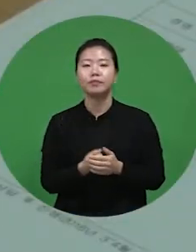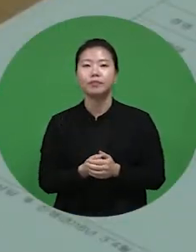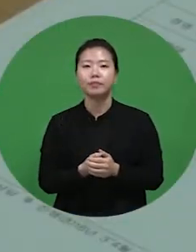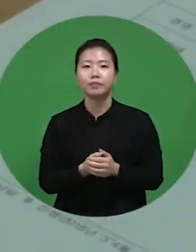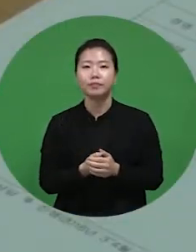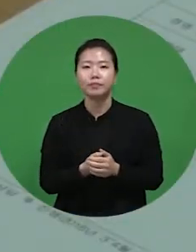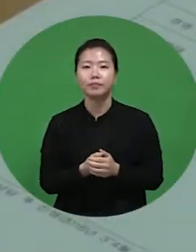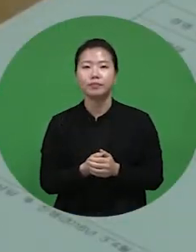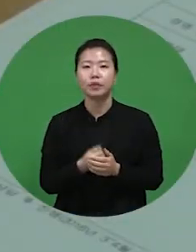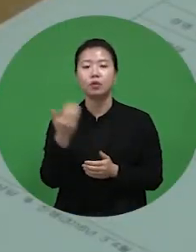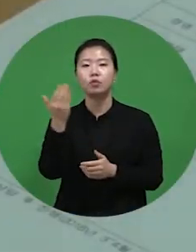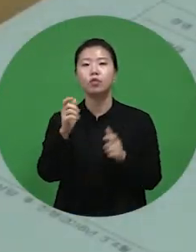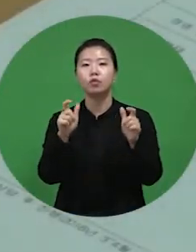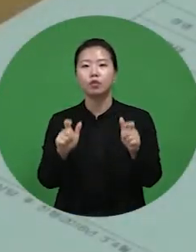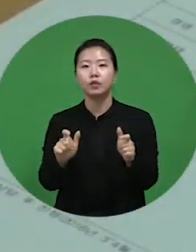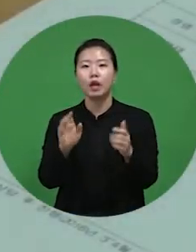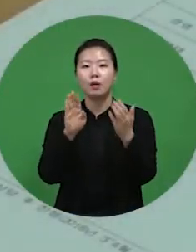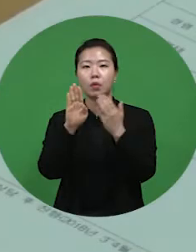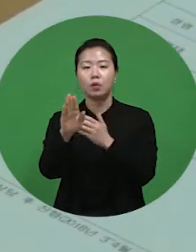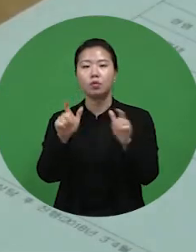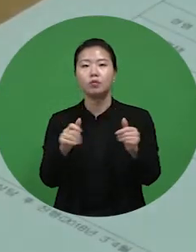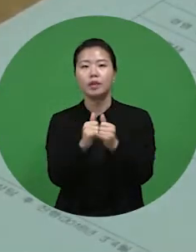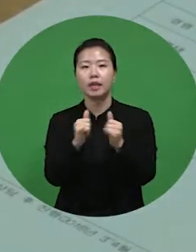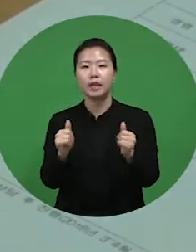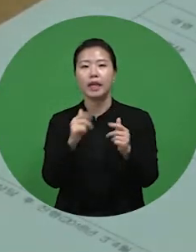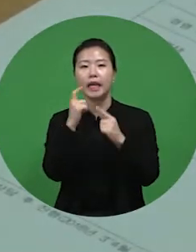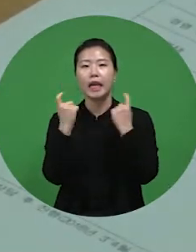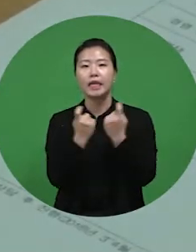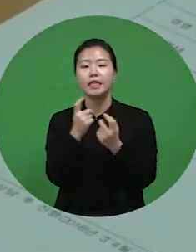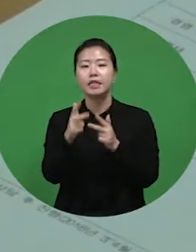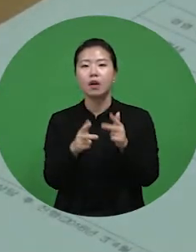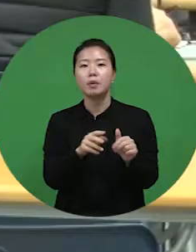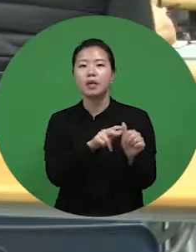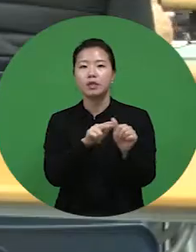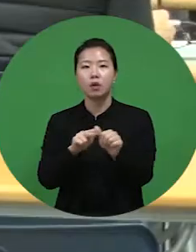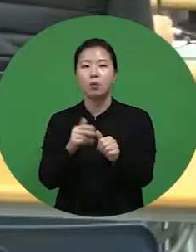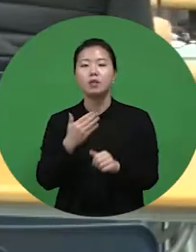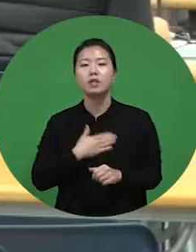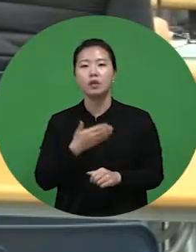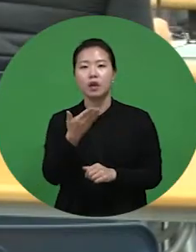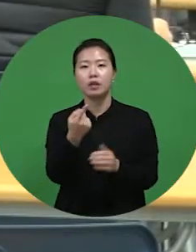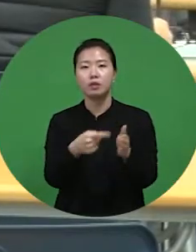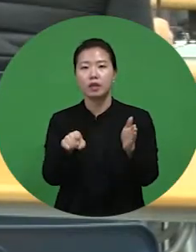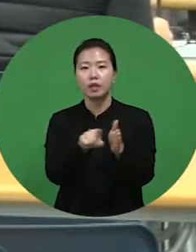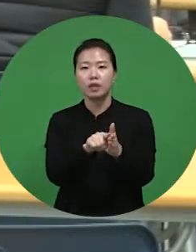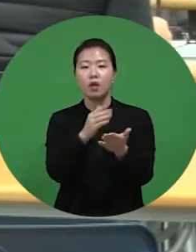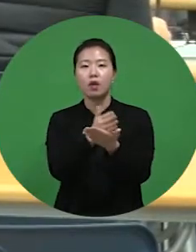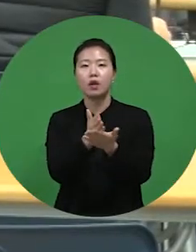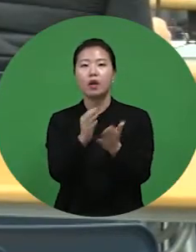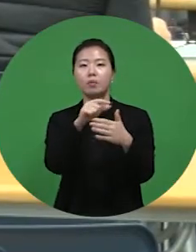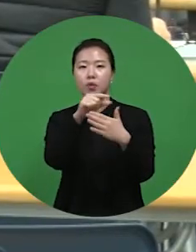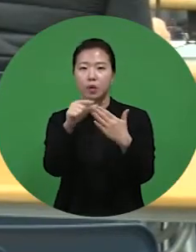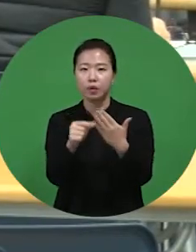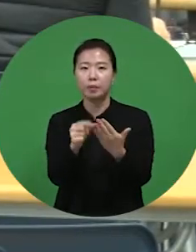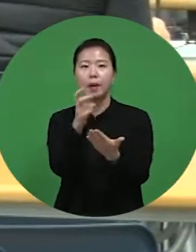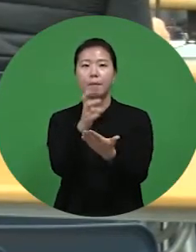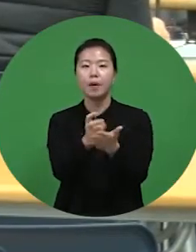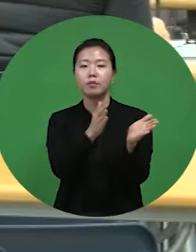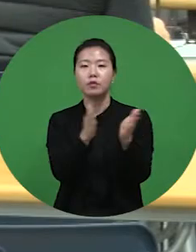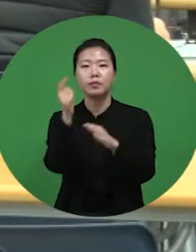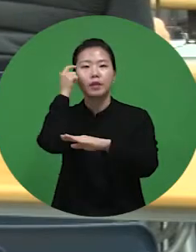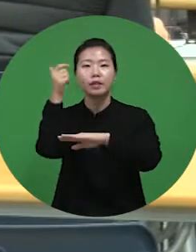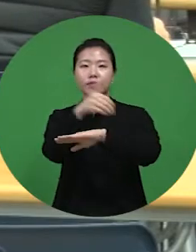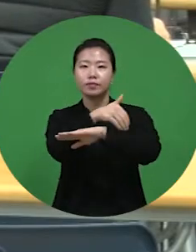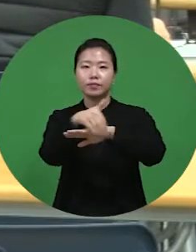가졌습니다. 구로구는 앞으로도 구민들에게 창업에 관한 기초 정보를 제공하기 위해 다양한 프로그램과 제도를